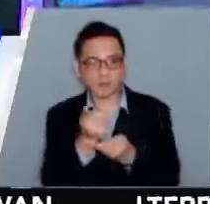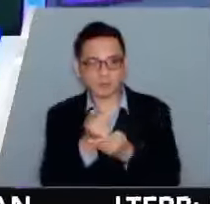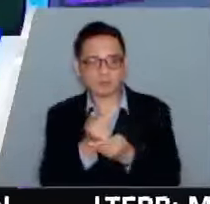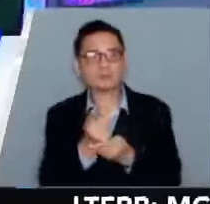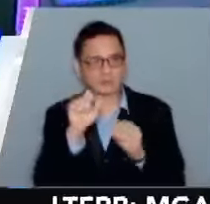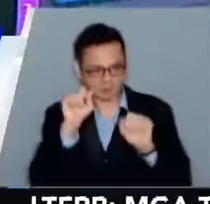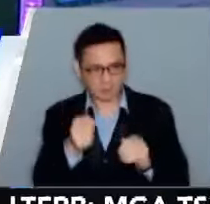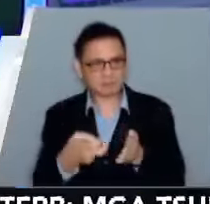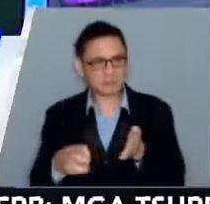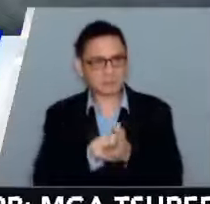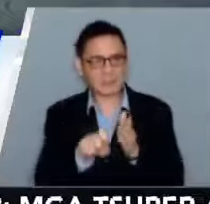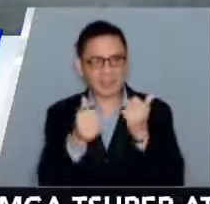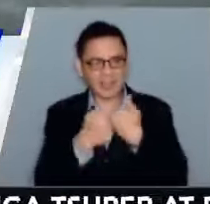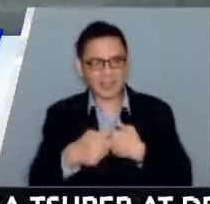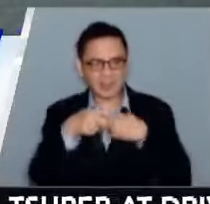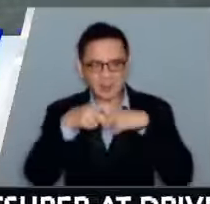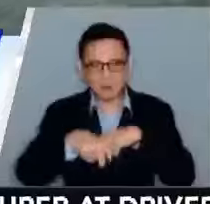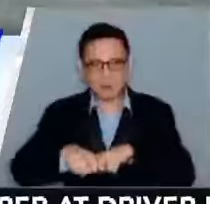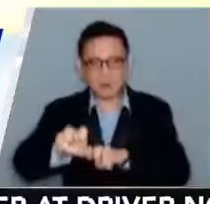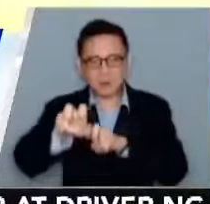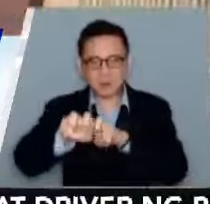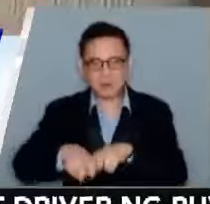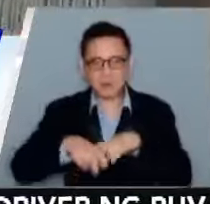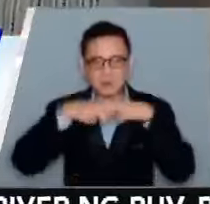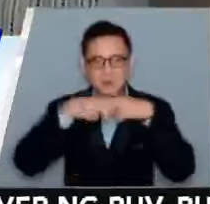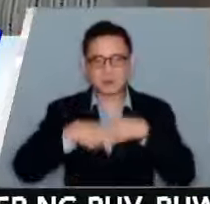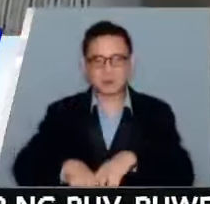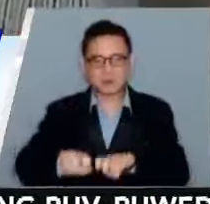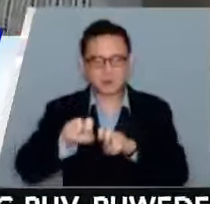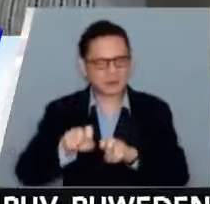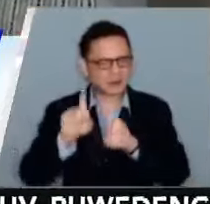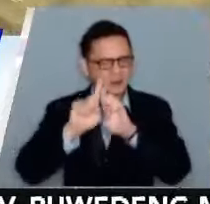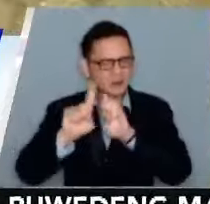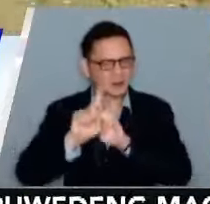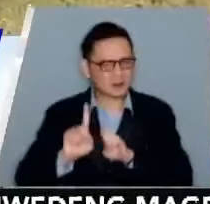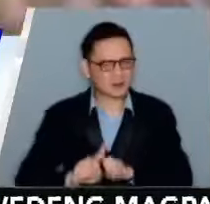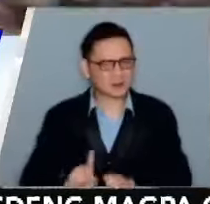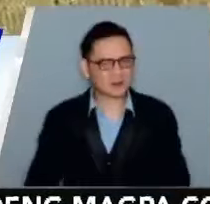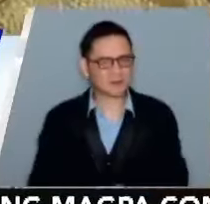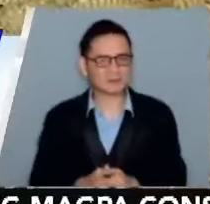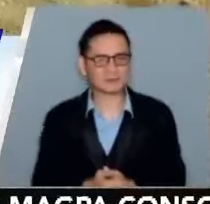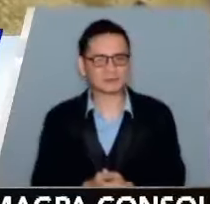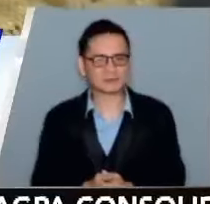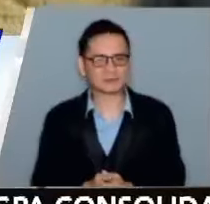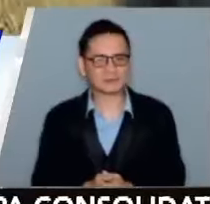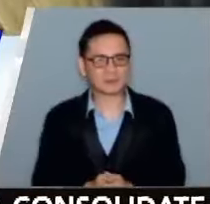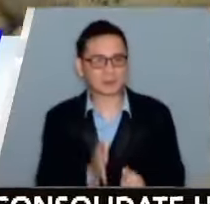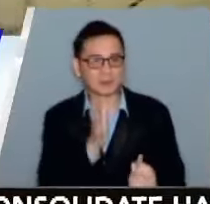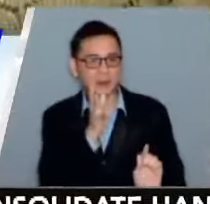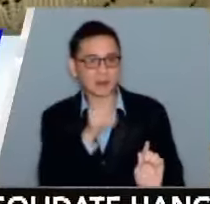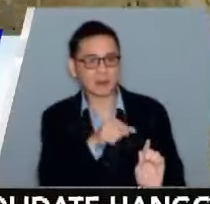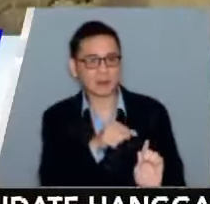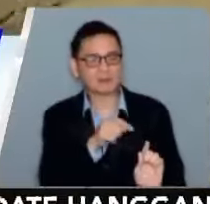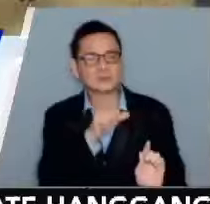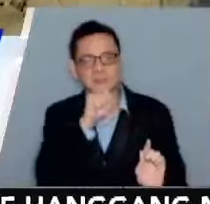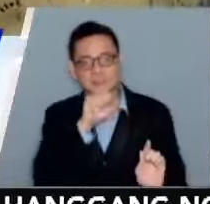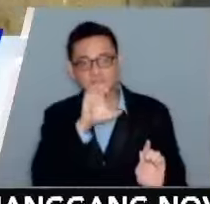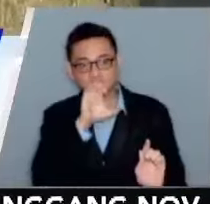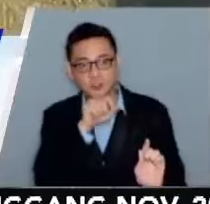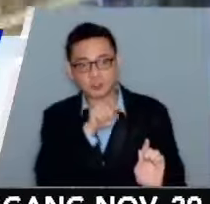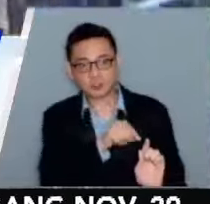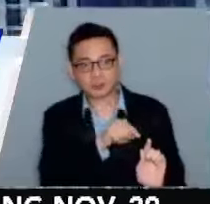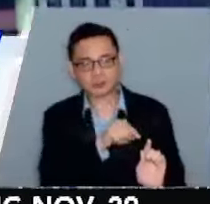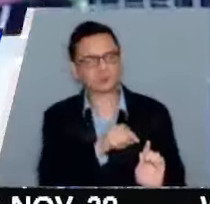ride o makakapaglaro sa game booth dito. Si Nanay Myrna, kahit senior citizen na game pa